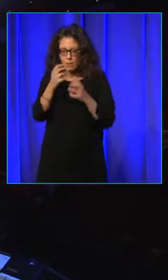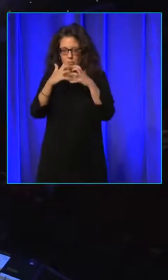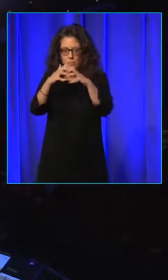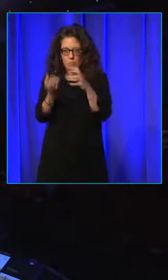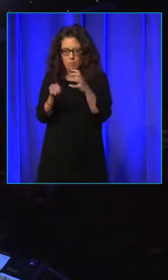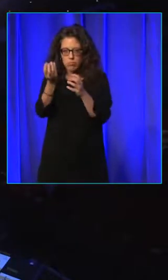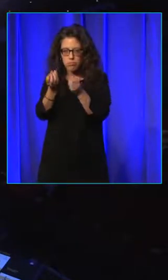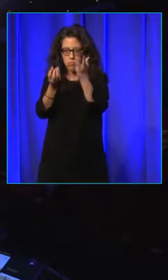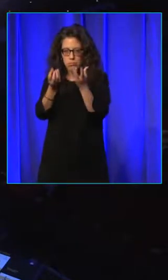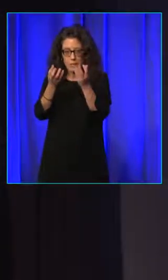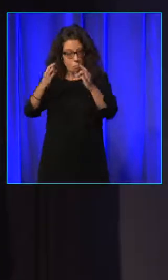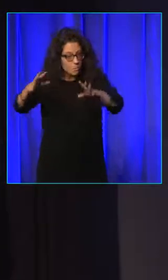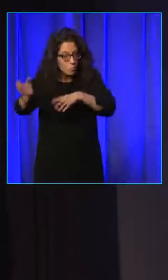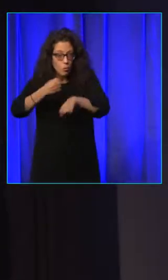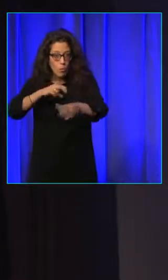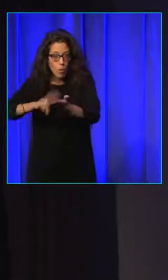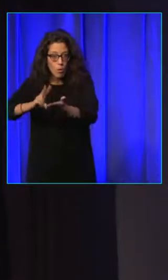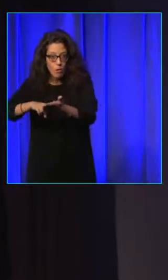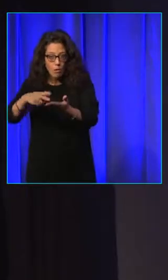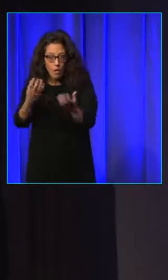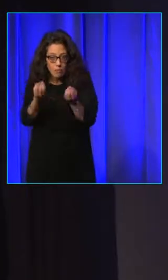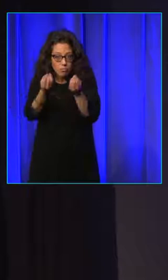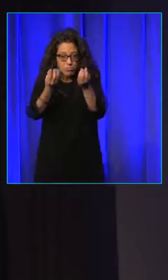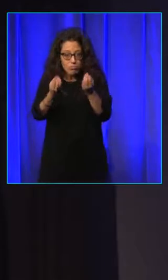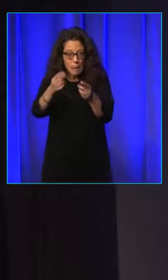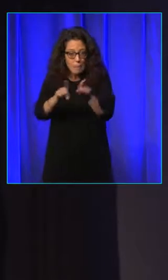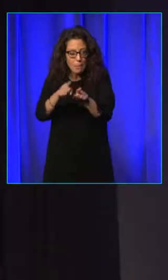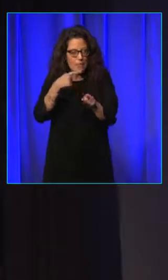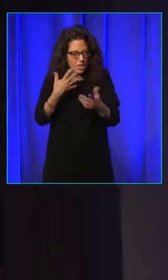fait. Donc déjà elle travaille.